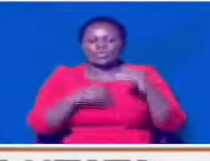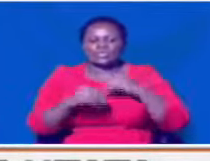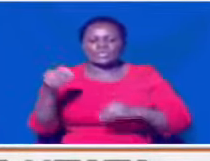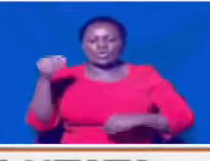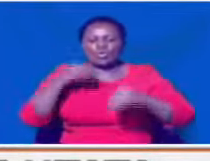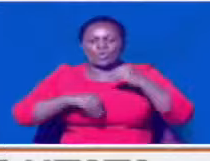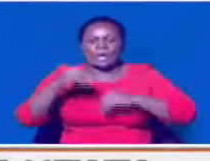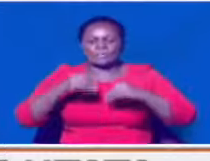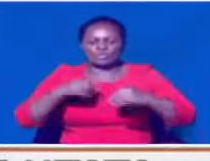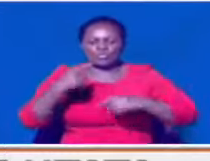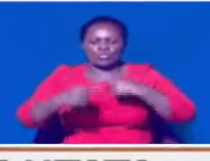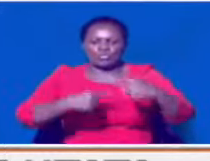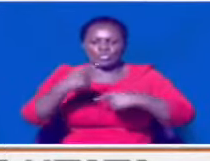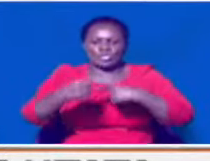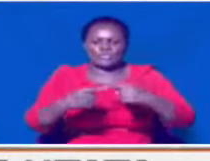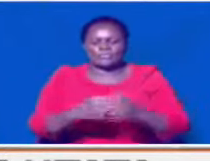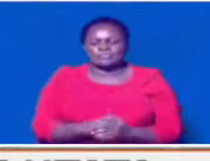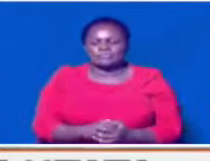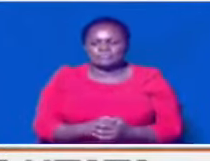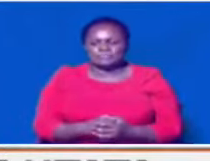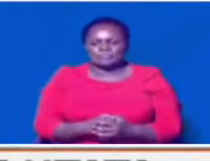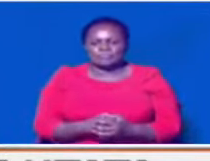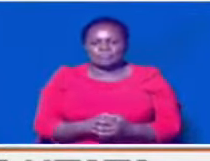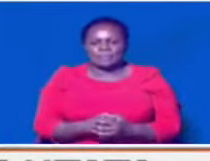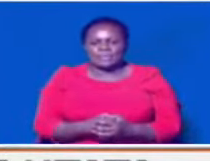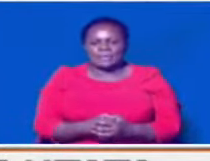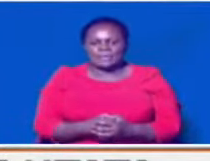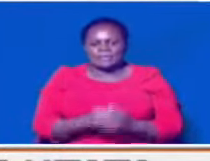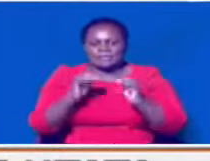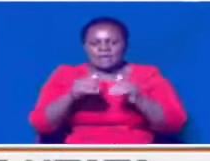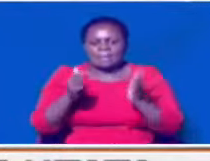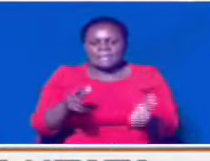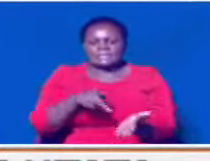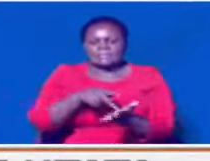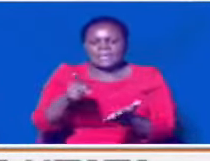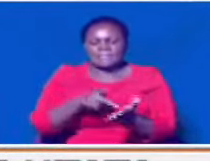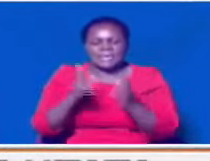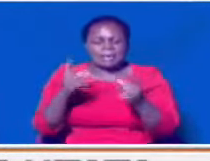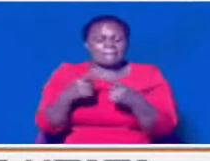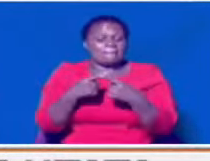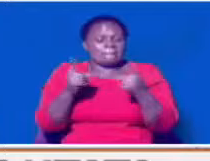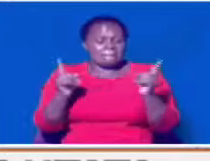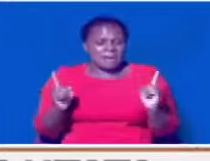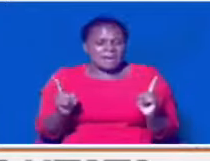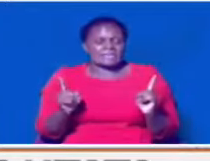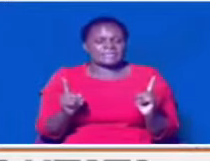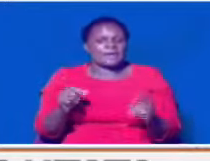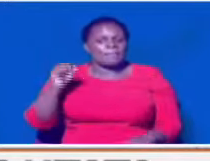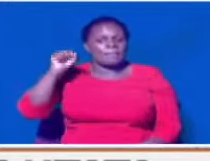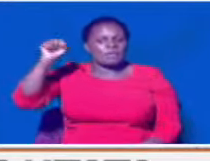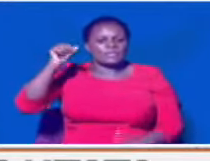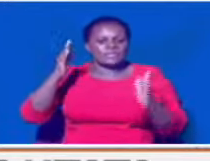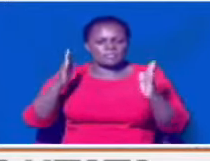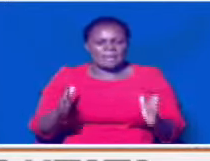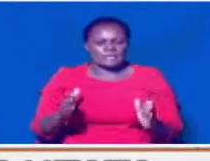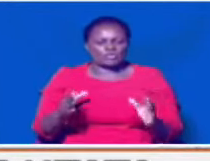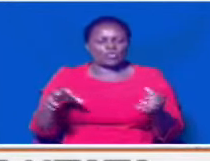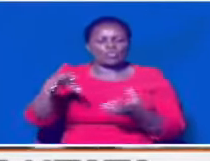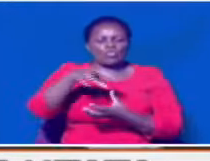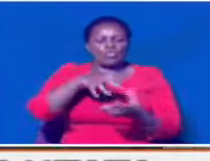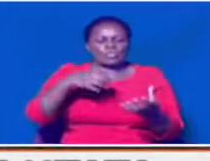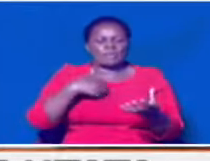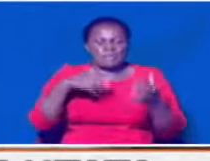kashfa inayoendelea ya mbolea ambayo imegharimu wakulima wa Kenya. Lakini kwa mmoja wanasiasa wenye utata nchini